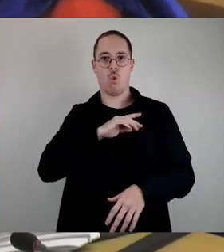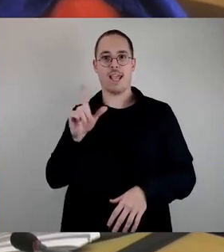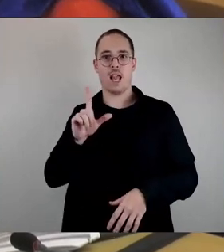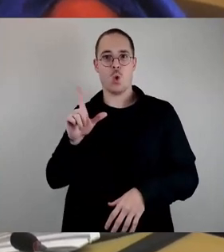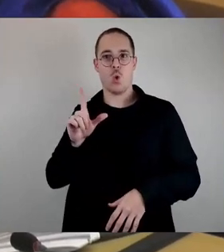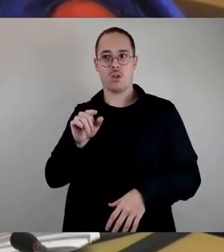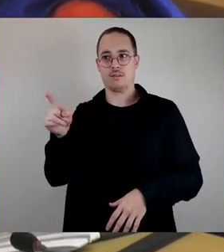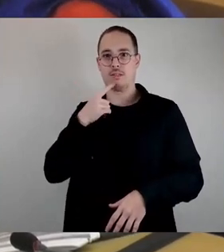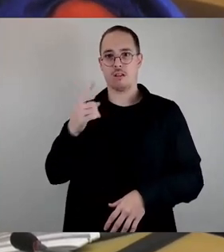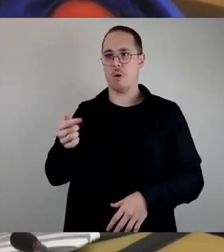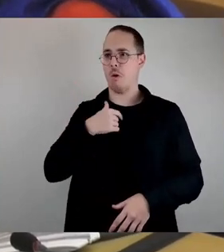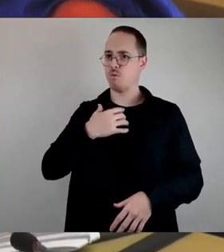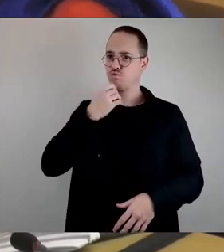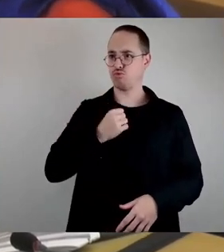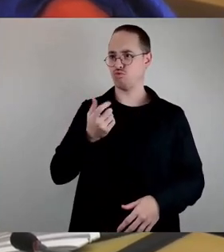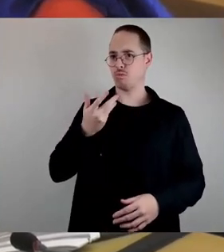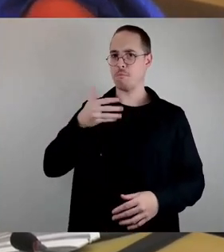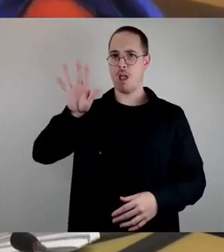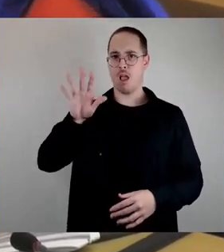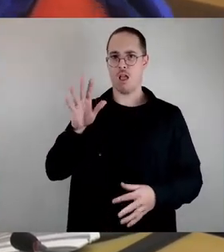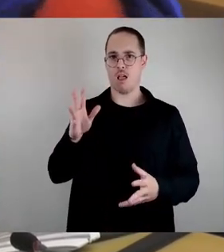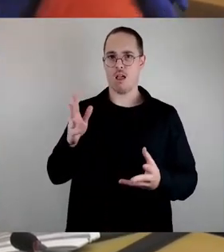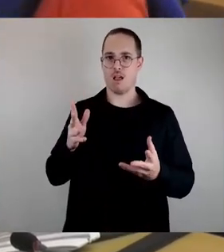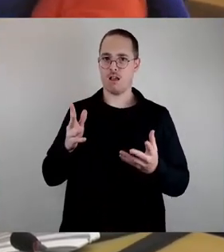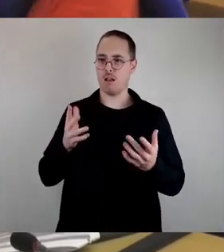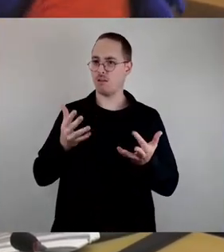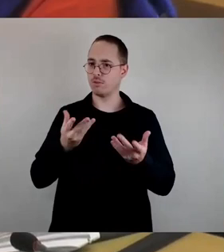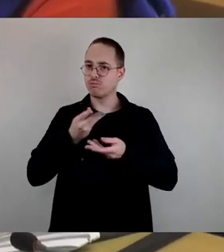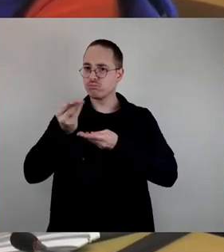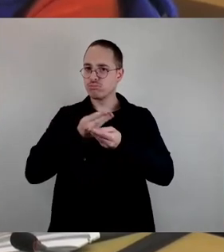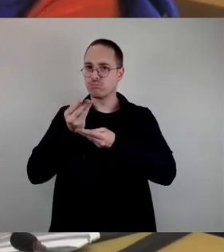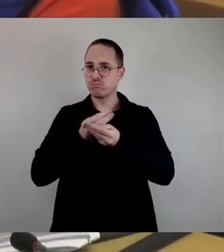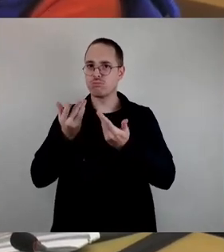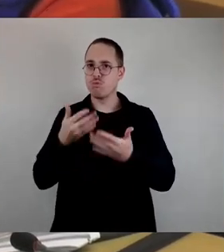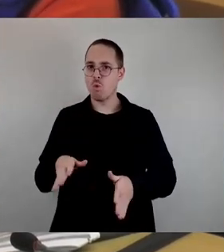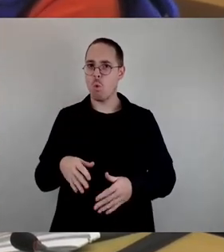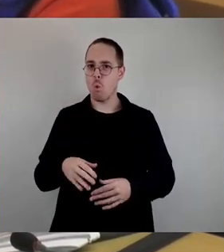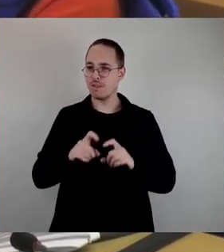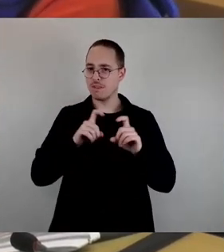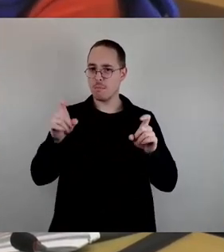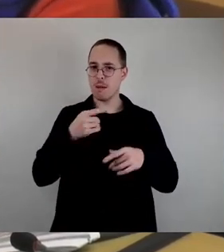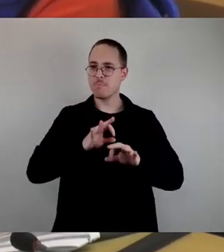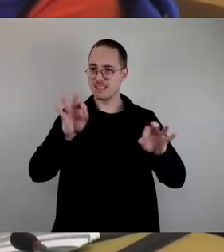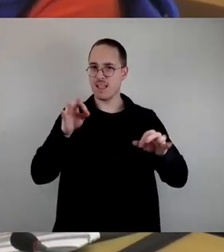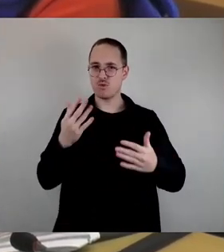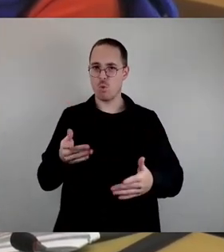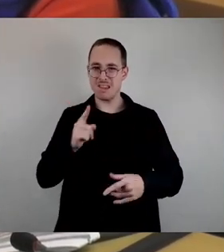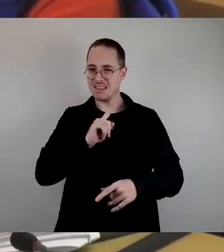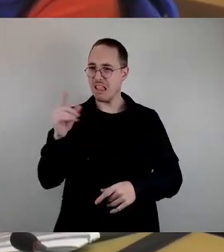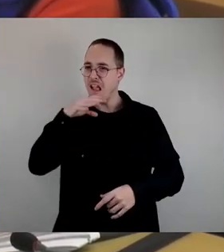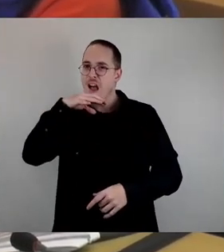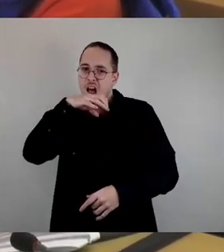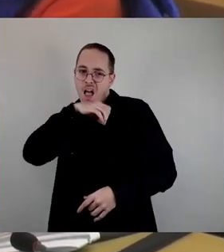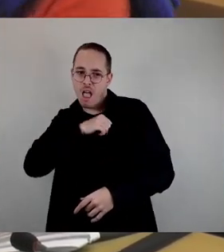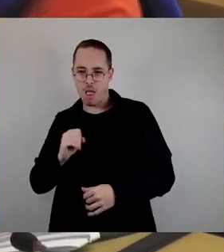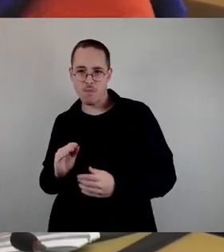hätte sich gewünscht, wir hätten uns vorher um Mehrheiten für ein vorher besprochenes Thema gekümmert. Machen wir ja gern, wir übernehmen auch gern den Job